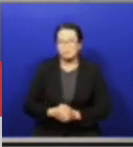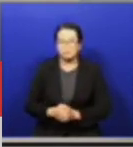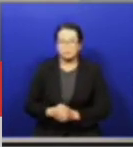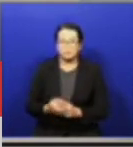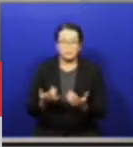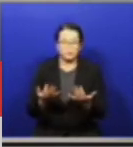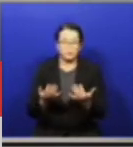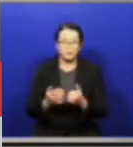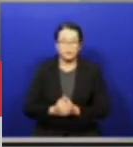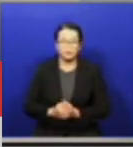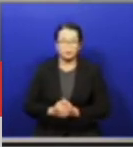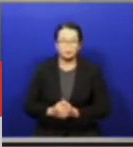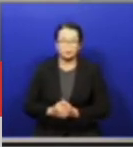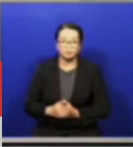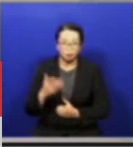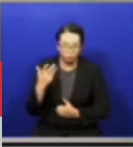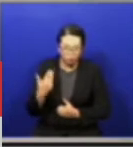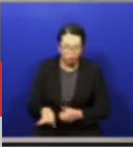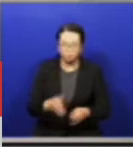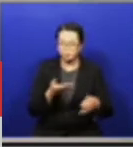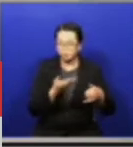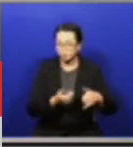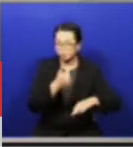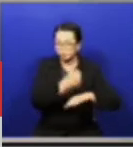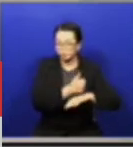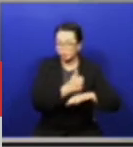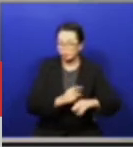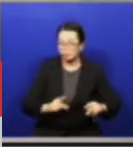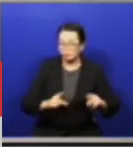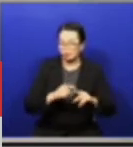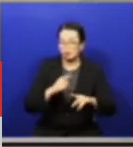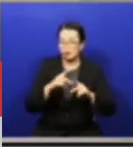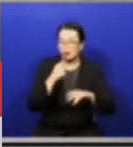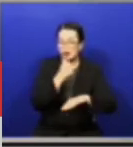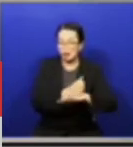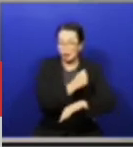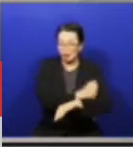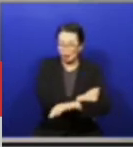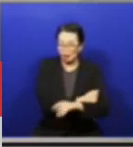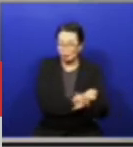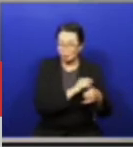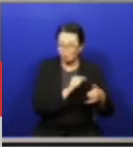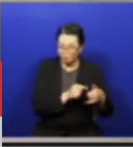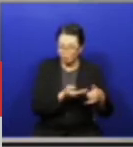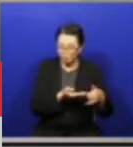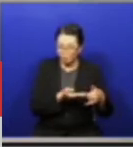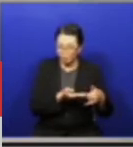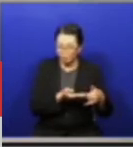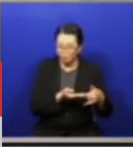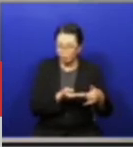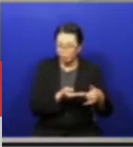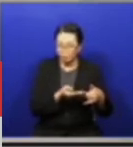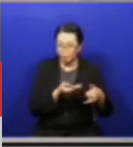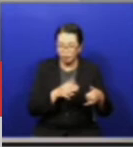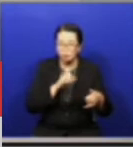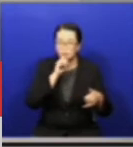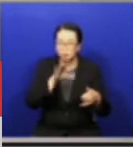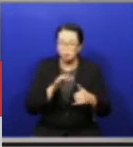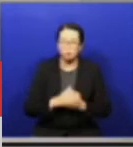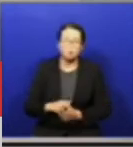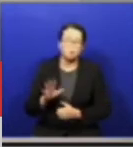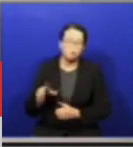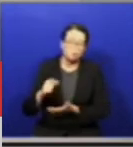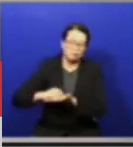ครับพอหม่อมราชวงศ์จตุมงคลโสนกุลแรงงานจับกังหนึ่งบอกว่าก็เจ้าหน้าที่เข